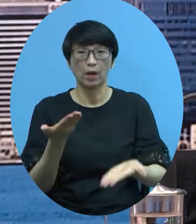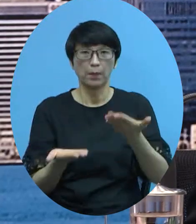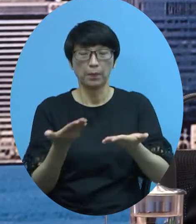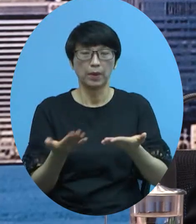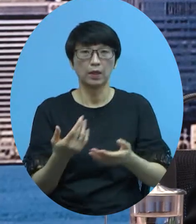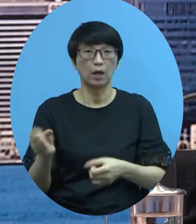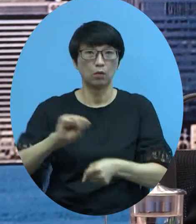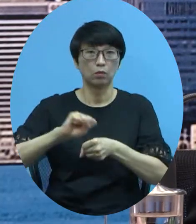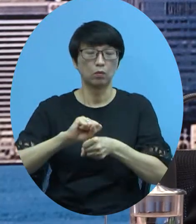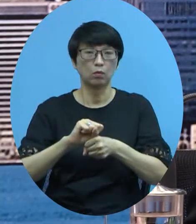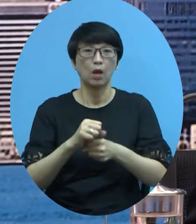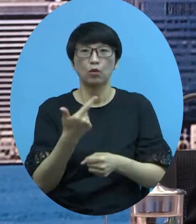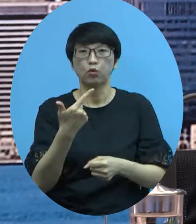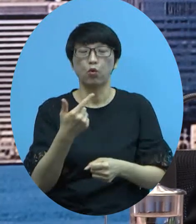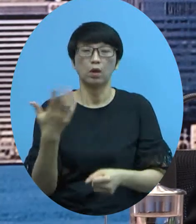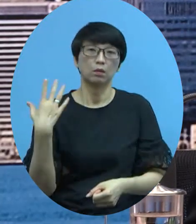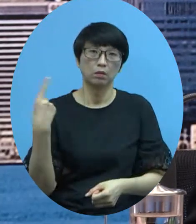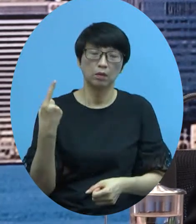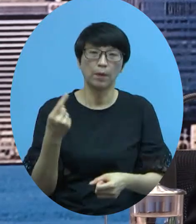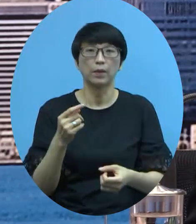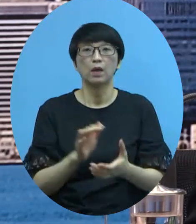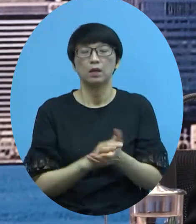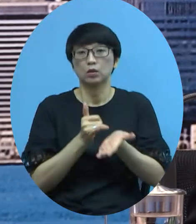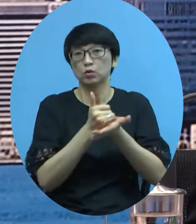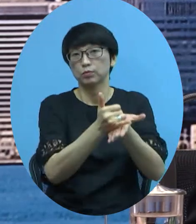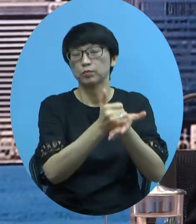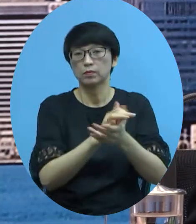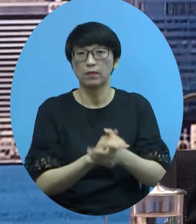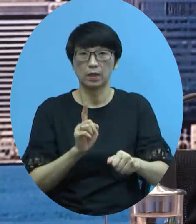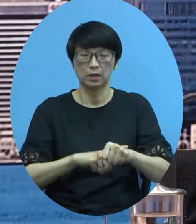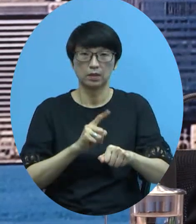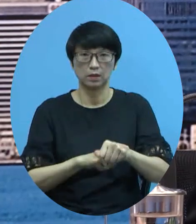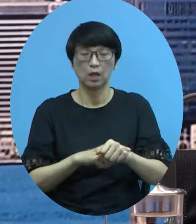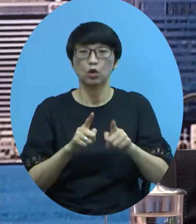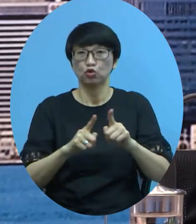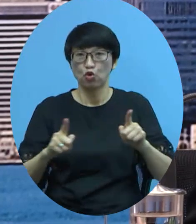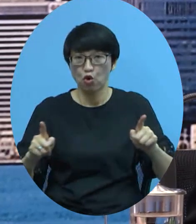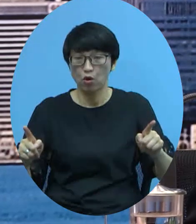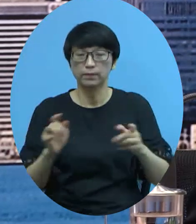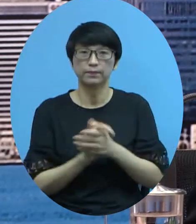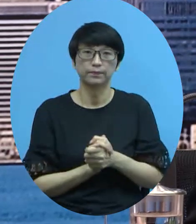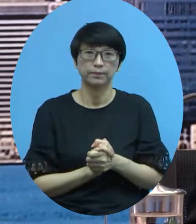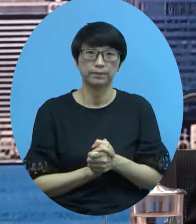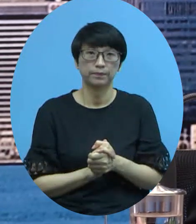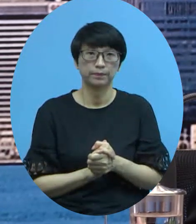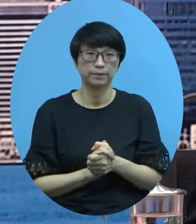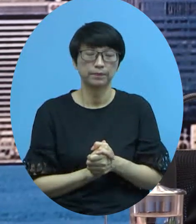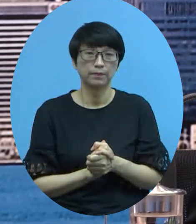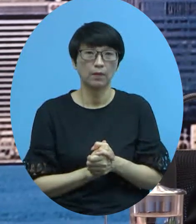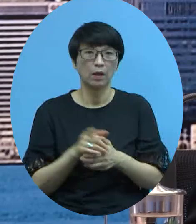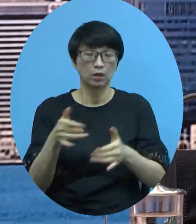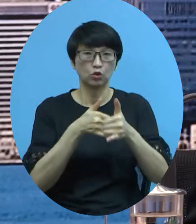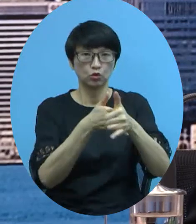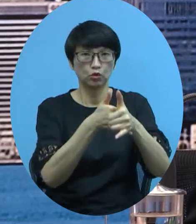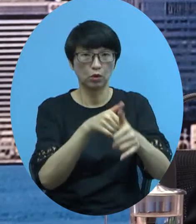咗嘅。咁因為咧病人入住嘅期間咧嘅時間咧都係長啦。咁同埋咧期間咧，除咗我哋追